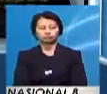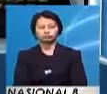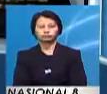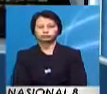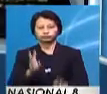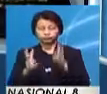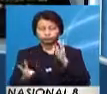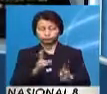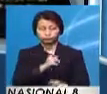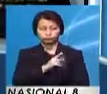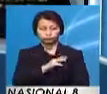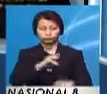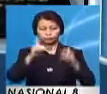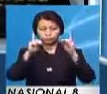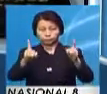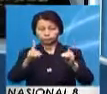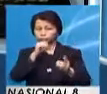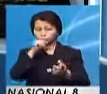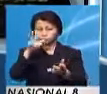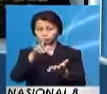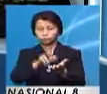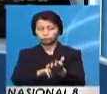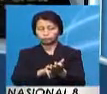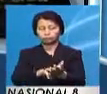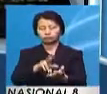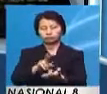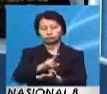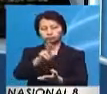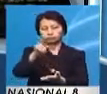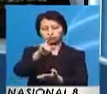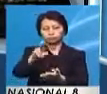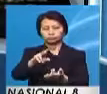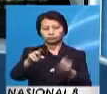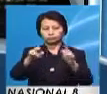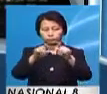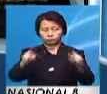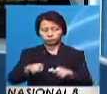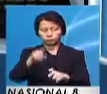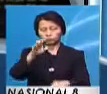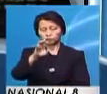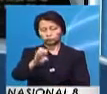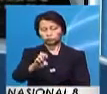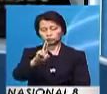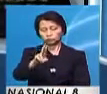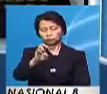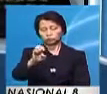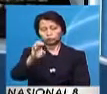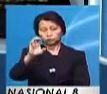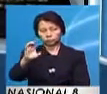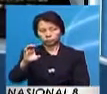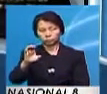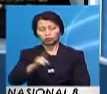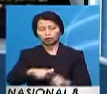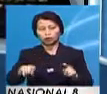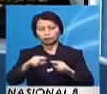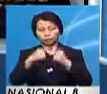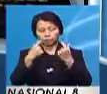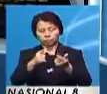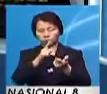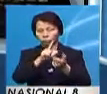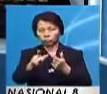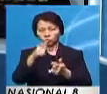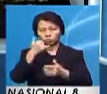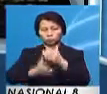Walaupun Kementerian Pendidikan tidak mengiktiraf Unified Examination Certificate UEC, namun peluang golongan pelajar lulusan berkenaan